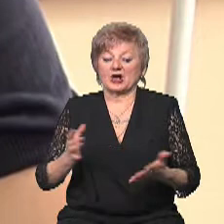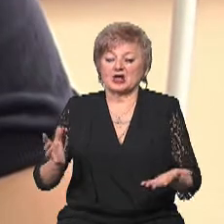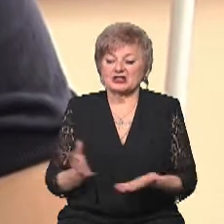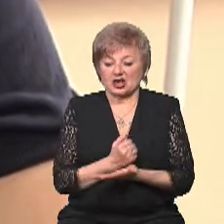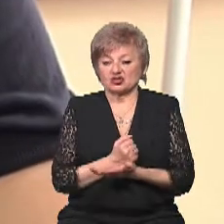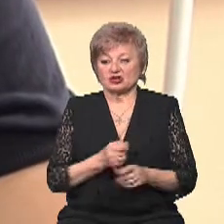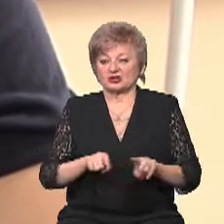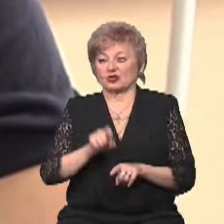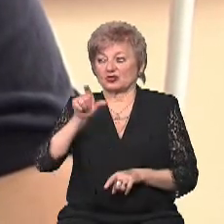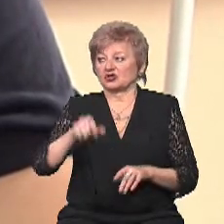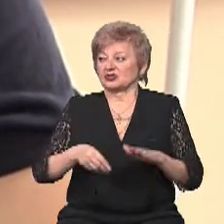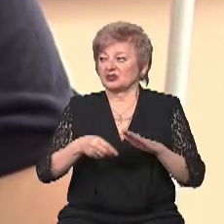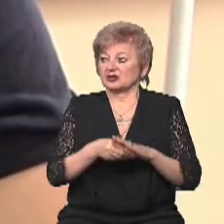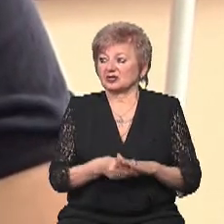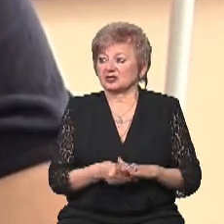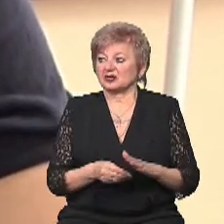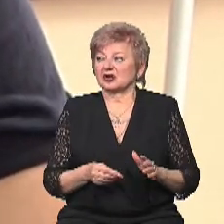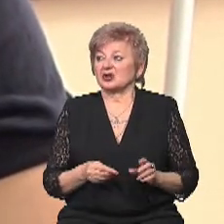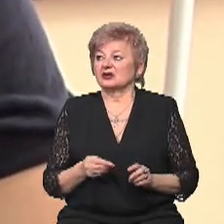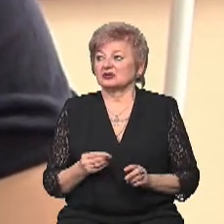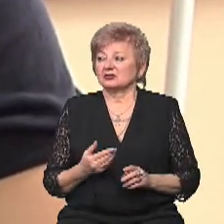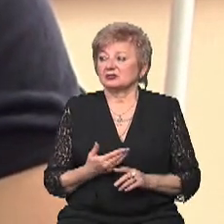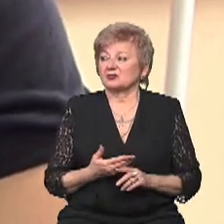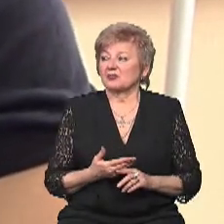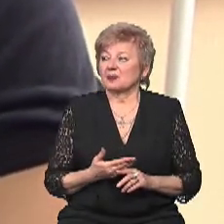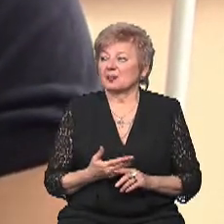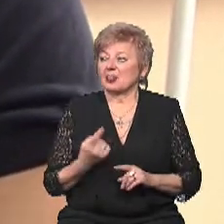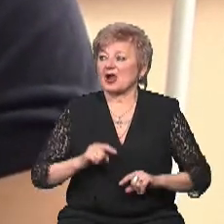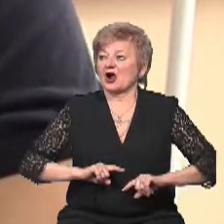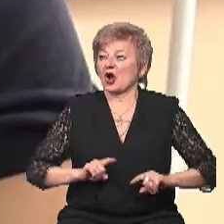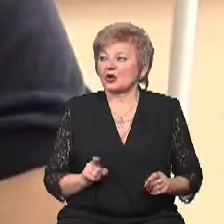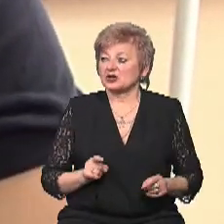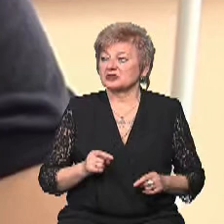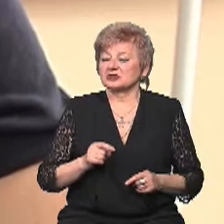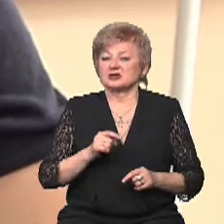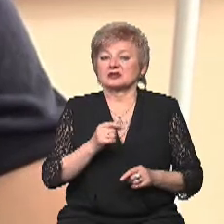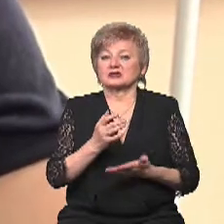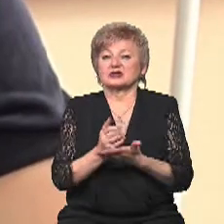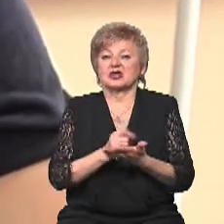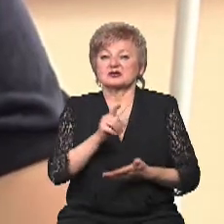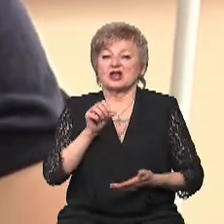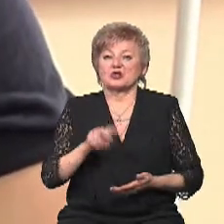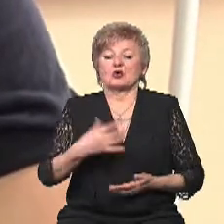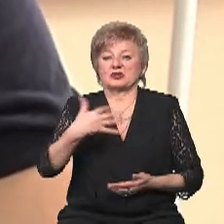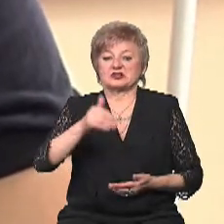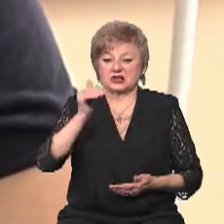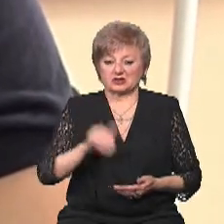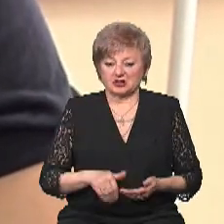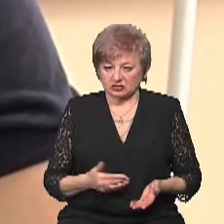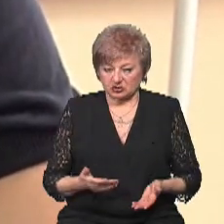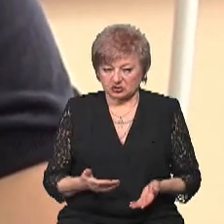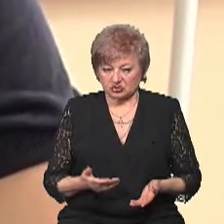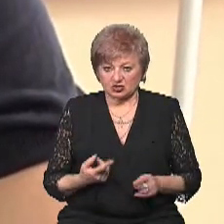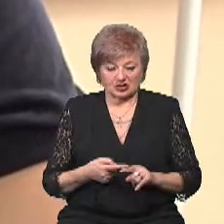студент высшего учебного заведения, которого арестовали с залогом 50 тысяч. И сейчас он сидит, по-моему, даже и залог. Ну, то